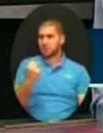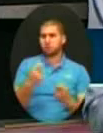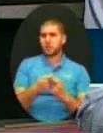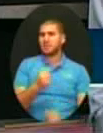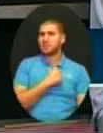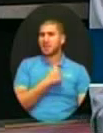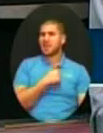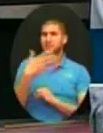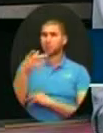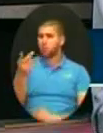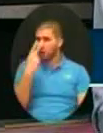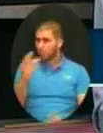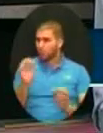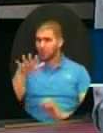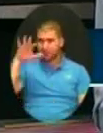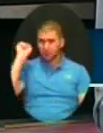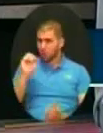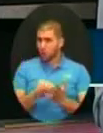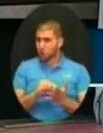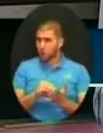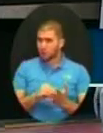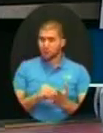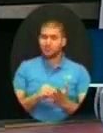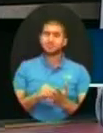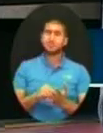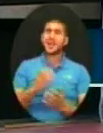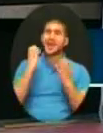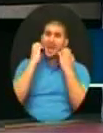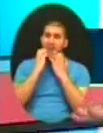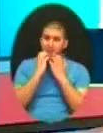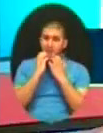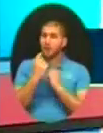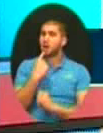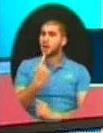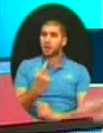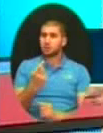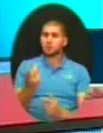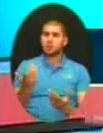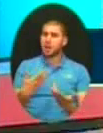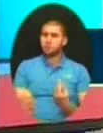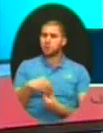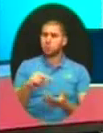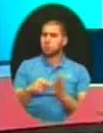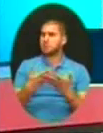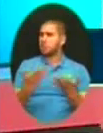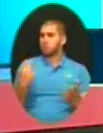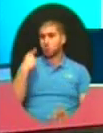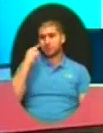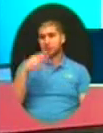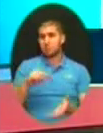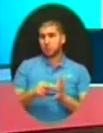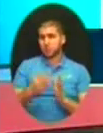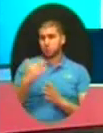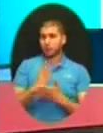דת ומדינה. הוא לא ראה את המסקנות עדיין? את המסקנות עצמן. ליברמן טען שאין מעורבות של פוליטיקאים. אנחנו יודעים שהיו